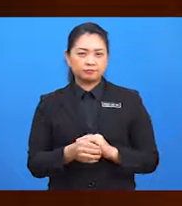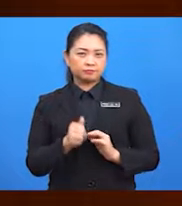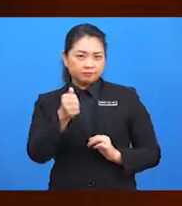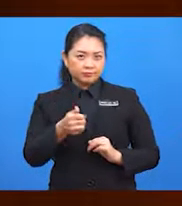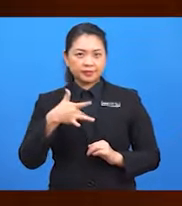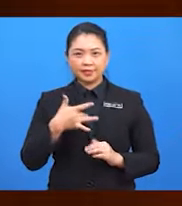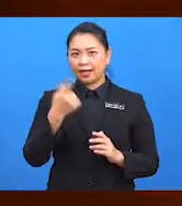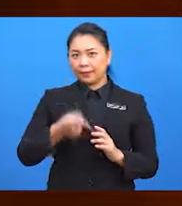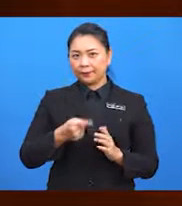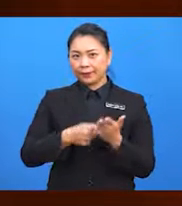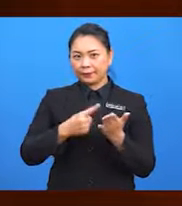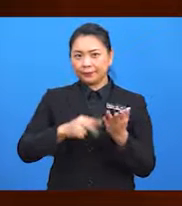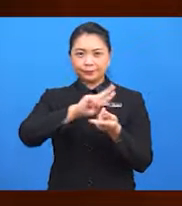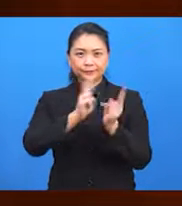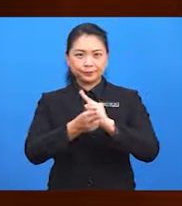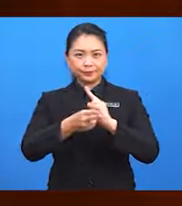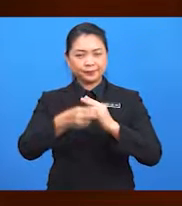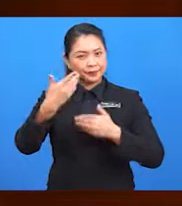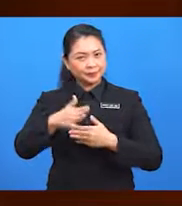berlaku selepas gambar ini diedit?